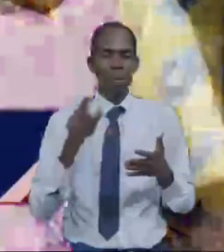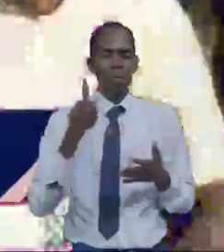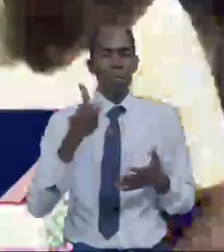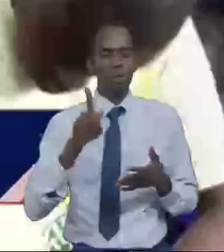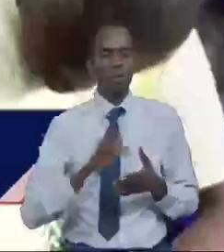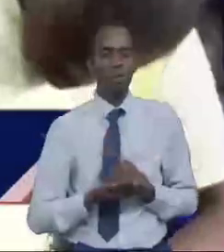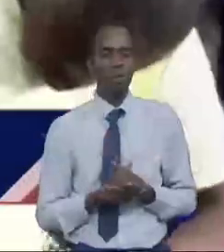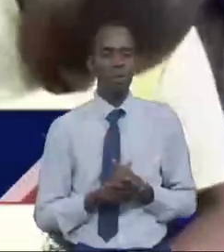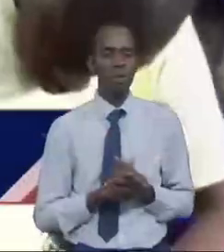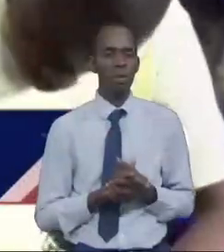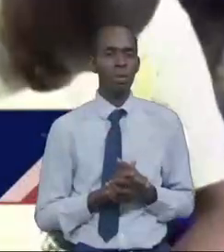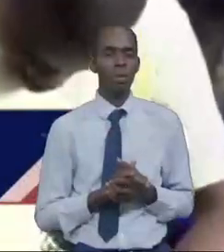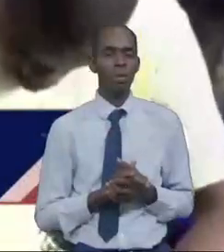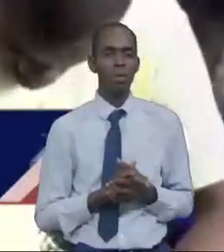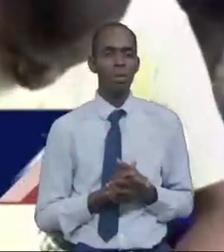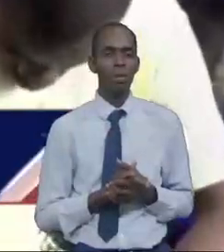Éphésiens